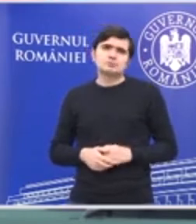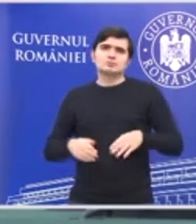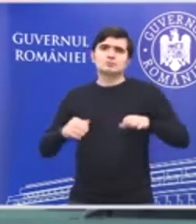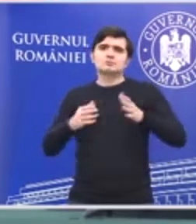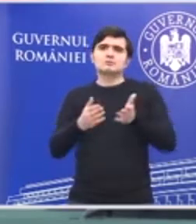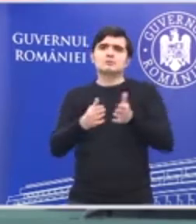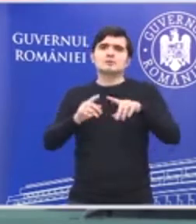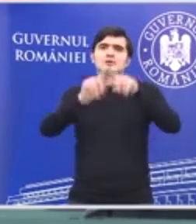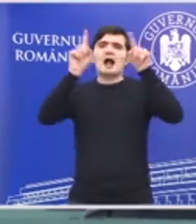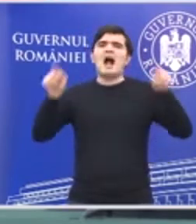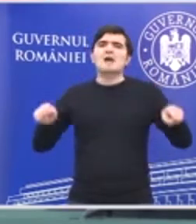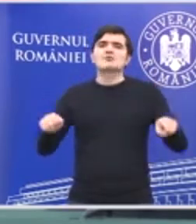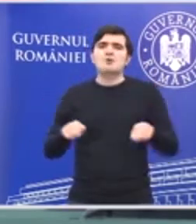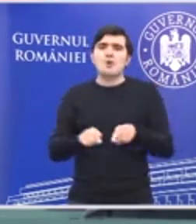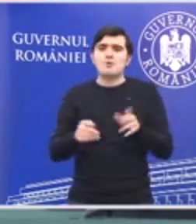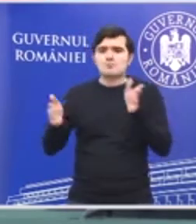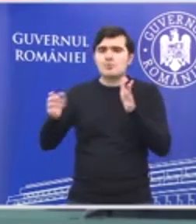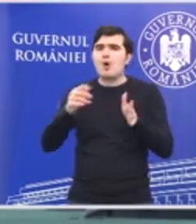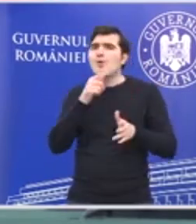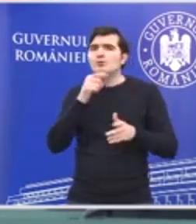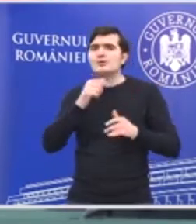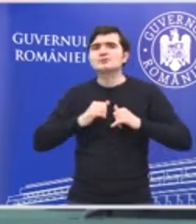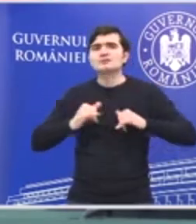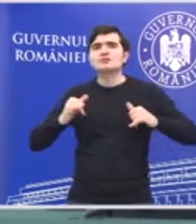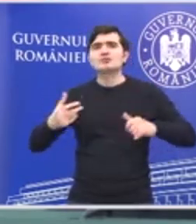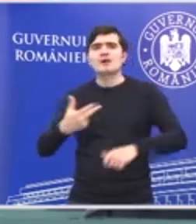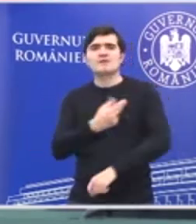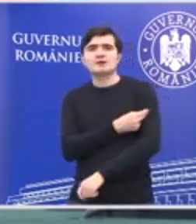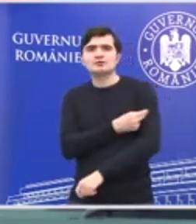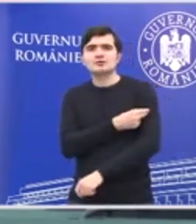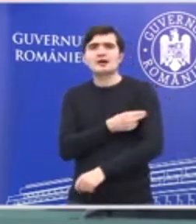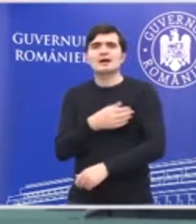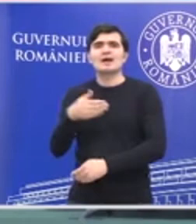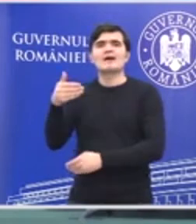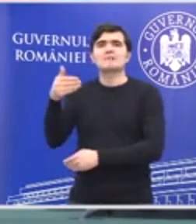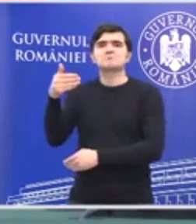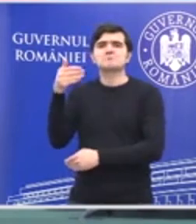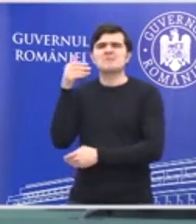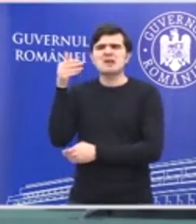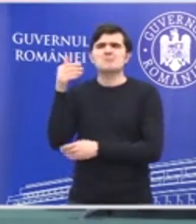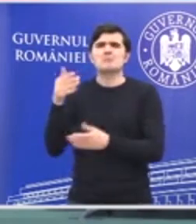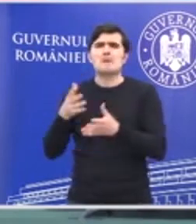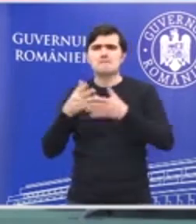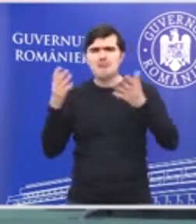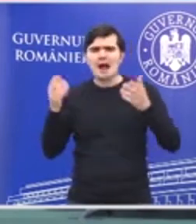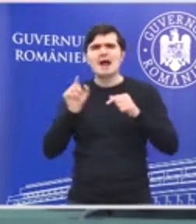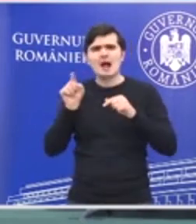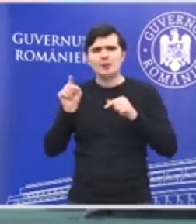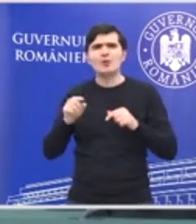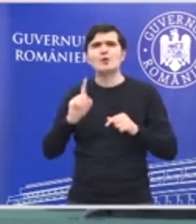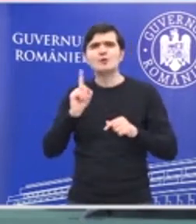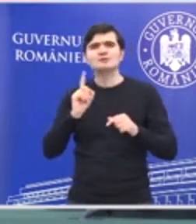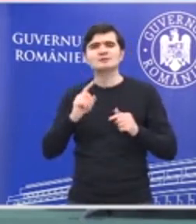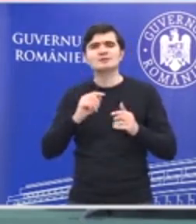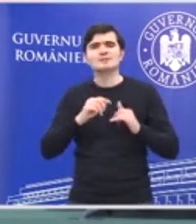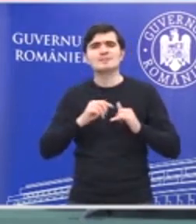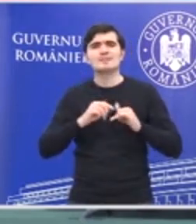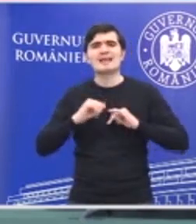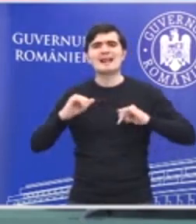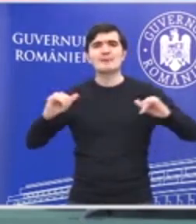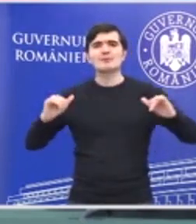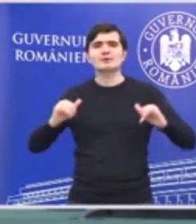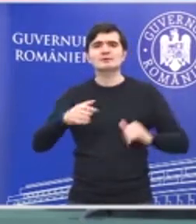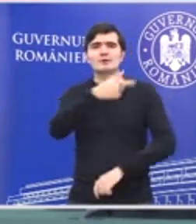vaccinarea în centre de vaccinare organizate de marile unități economice va fi elaborat, evident, de către